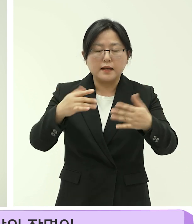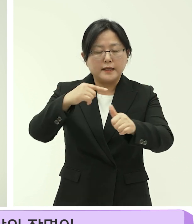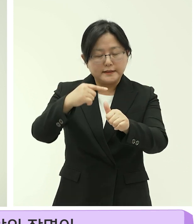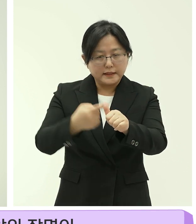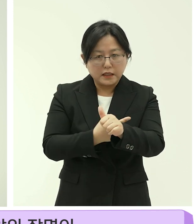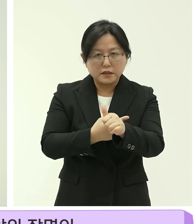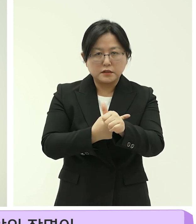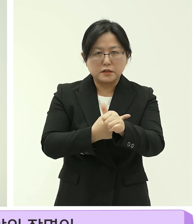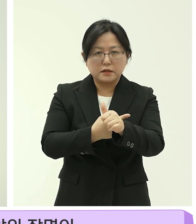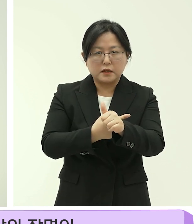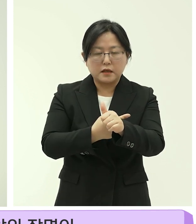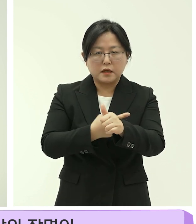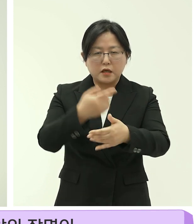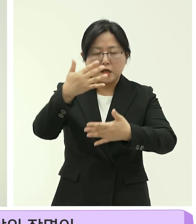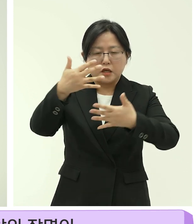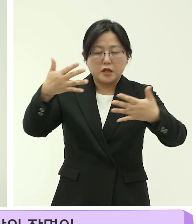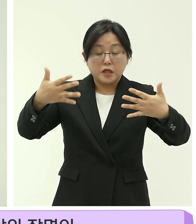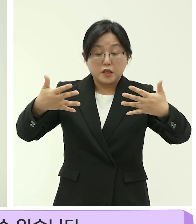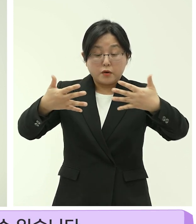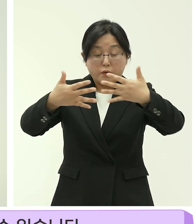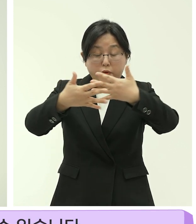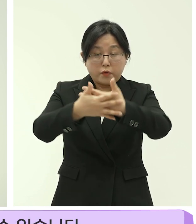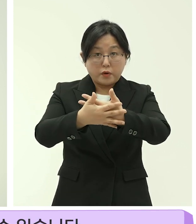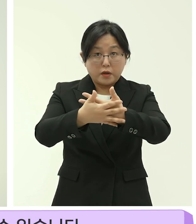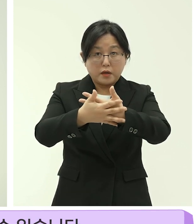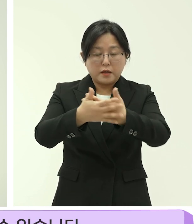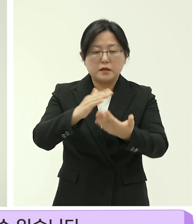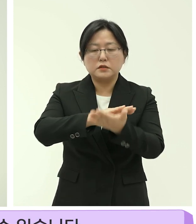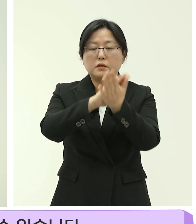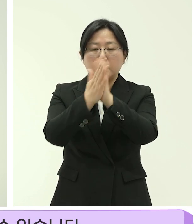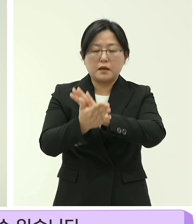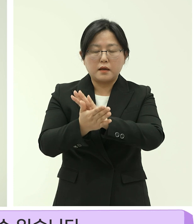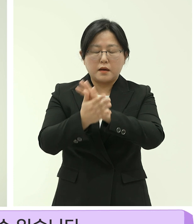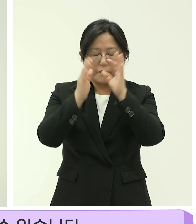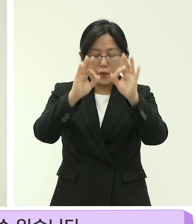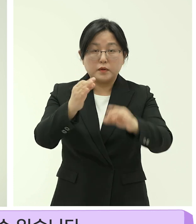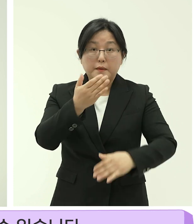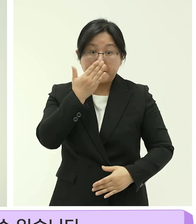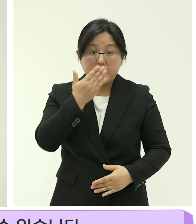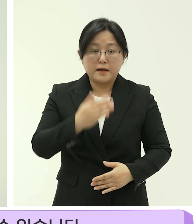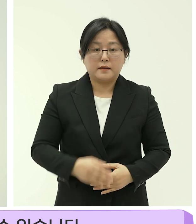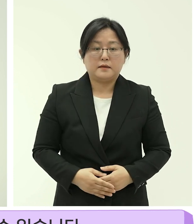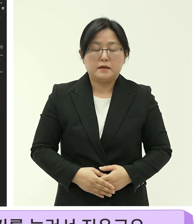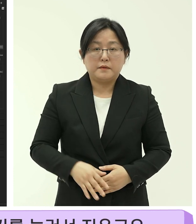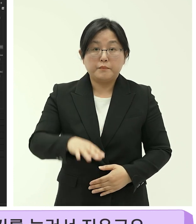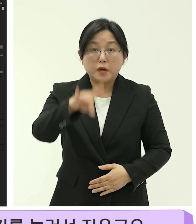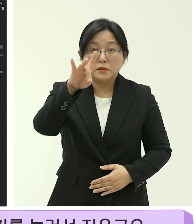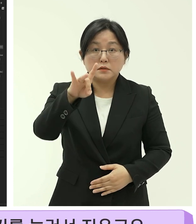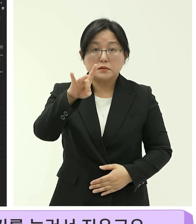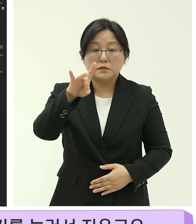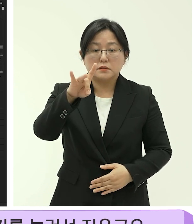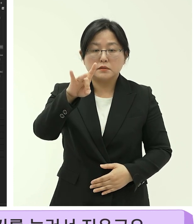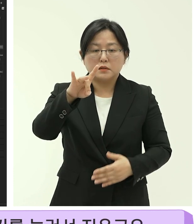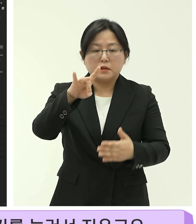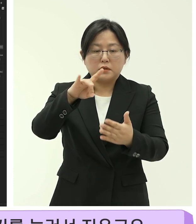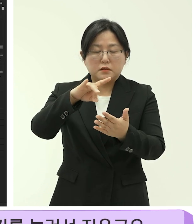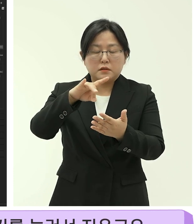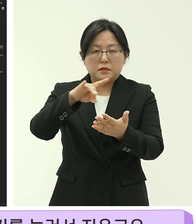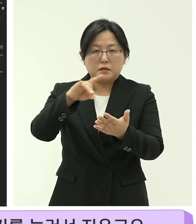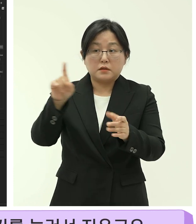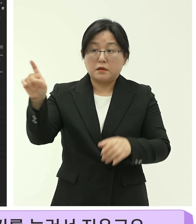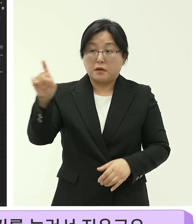보면 자연스럽게 앞의 장면이 뒤의 장면으로 싹 교차되는 것을 확인할 수 있는데요. 자, 먼저